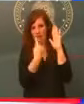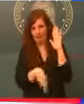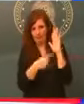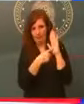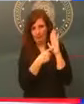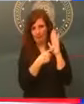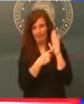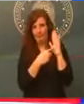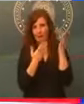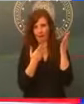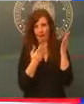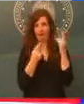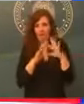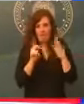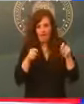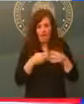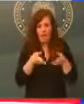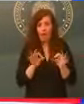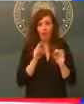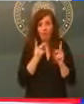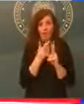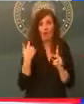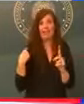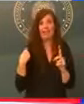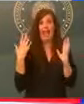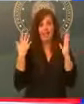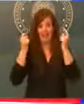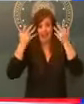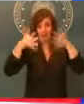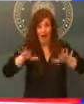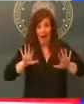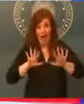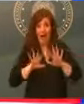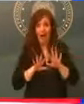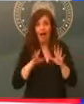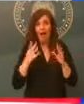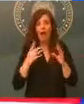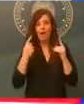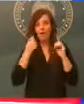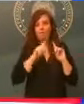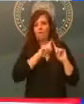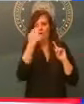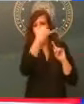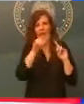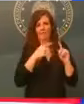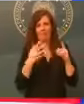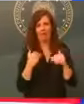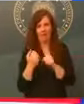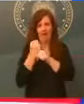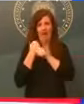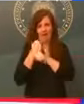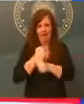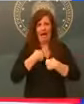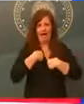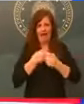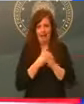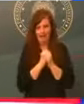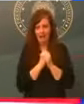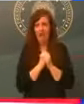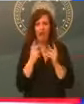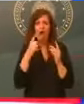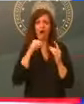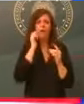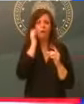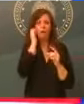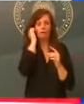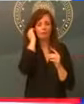da oggi da ieri e per il resto della legislatura avrete visto che noi vogliamo un'Italia più moderna